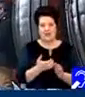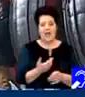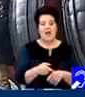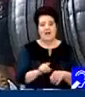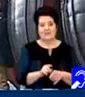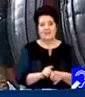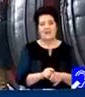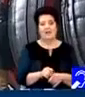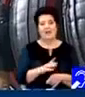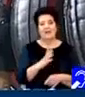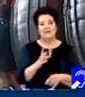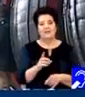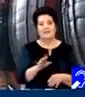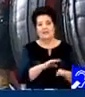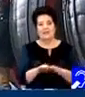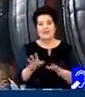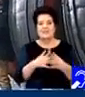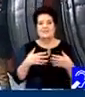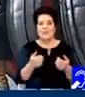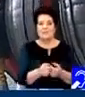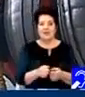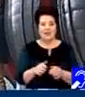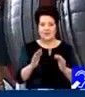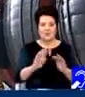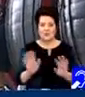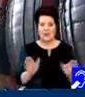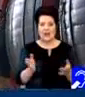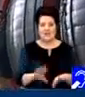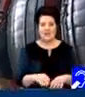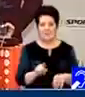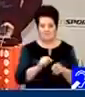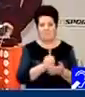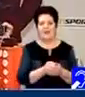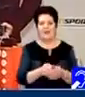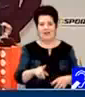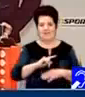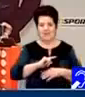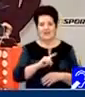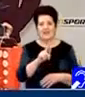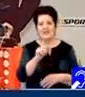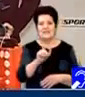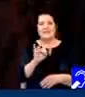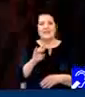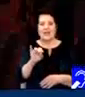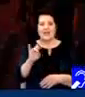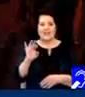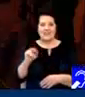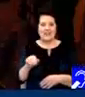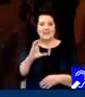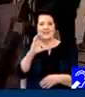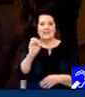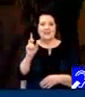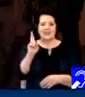sunt pe picior de egalitate, așa că nici femeile nu s-au lăsat mai prejos. Prima la linia de finish a ajuns și Zinaida Sacara. M-am pregătit pentru